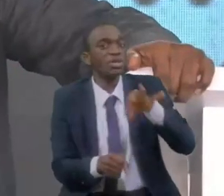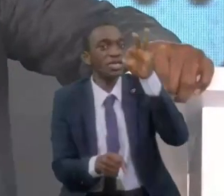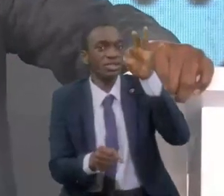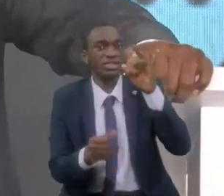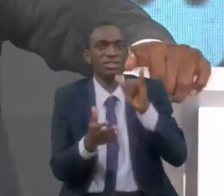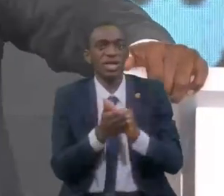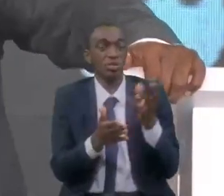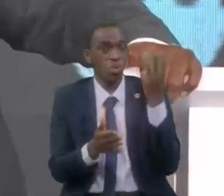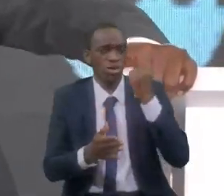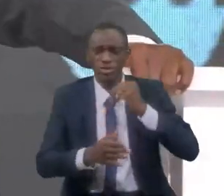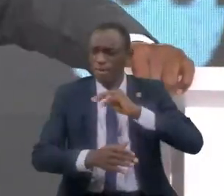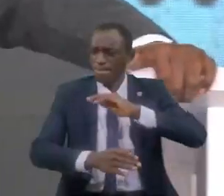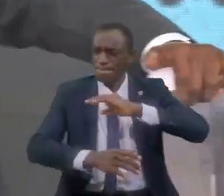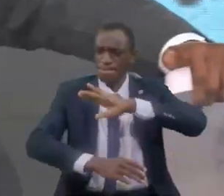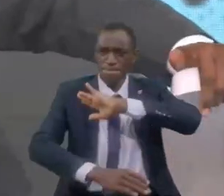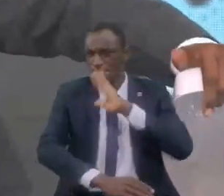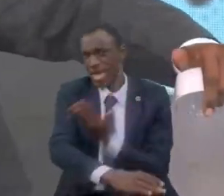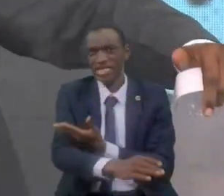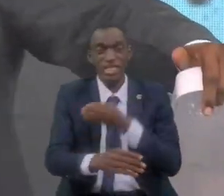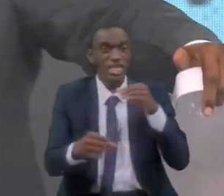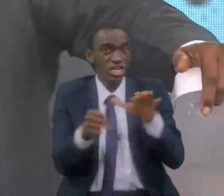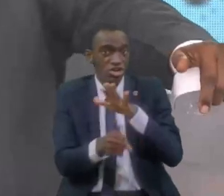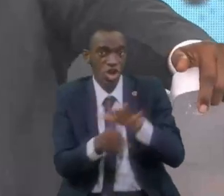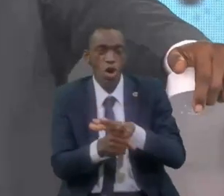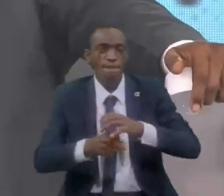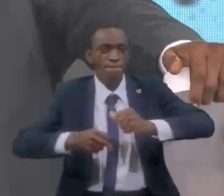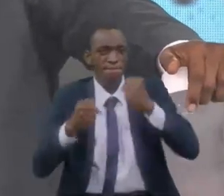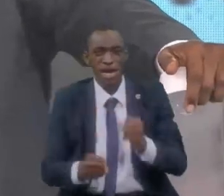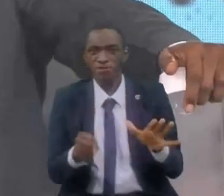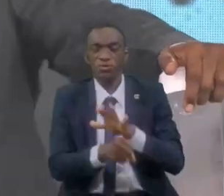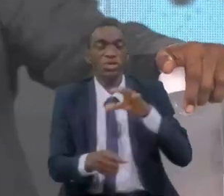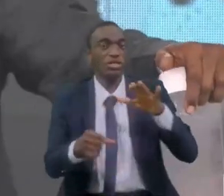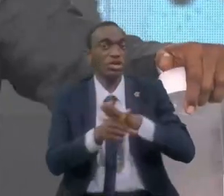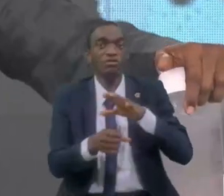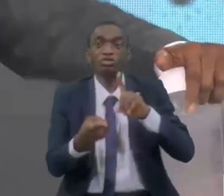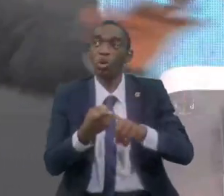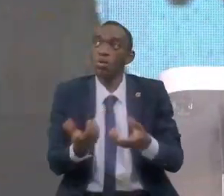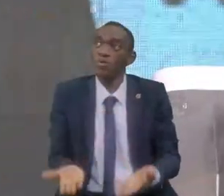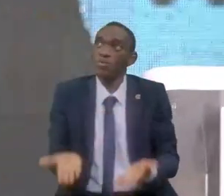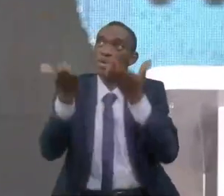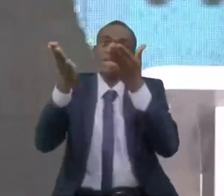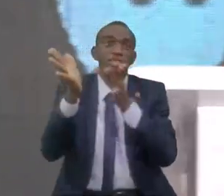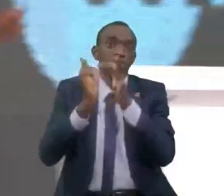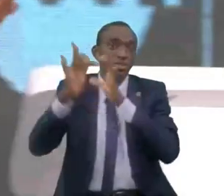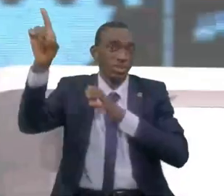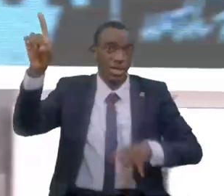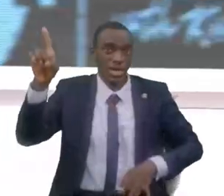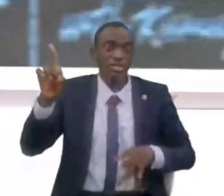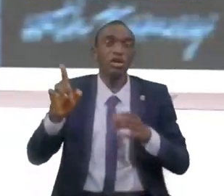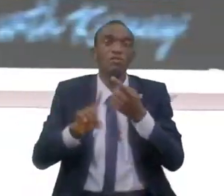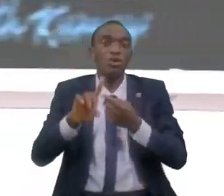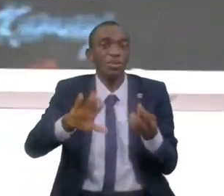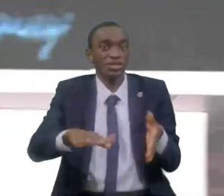était assez puissant, pour le ressusciter Christ d'entre les morts,